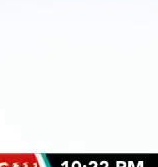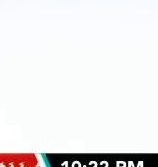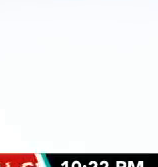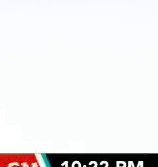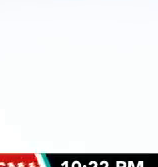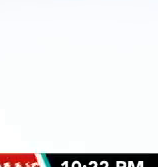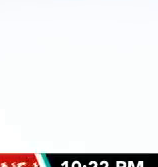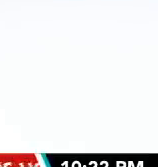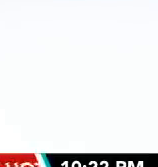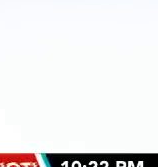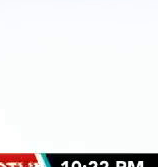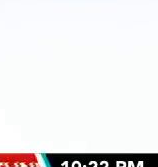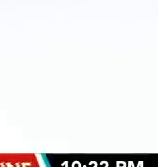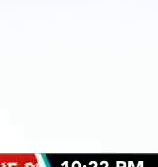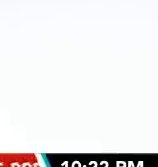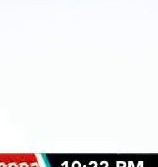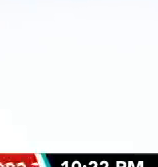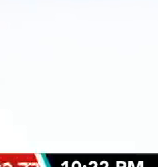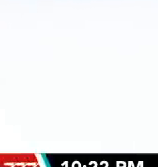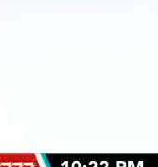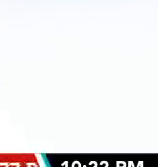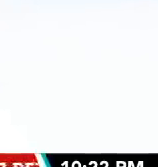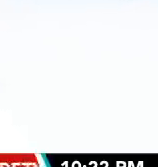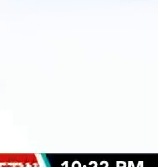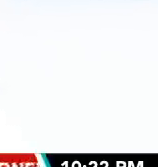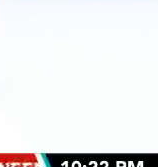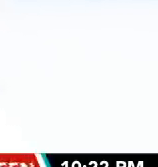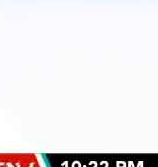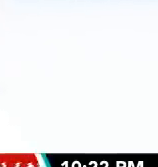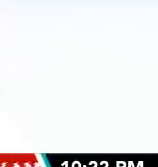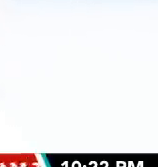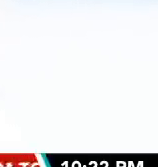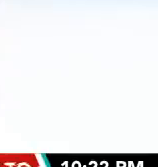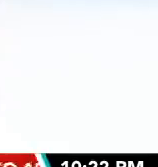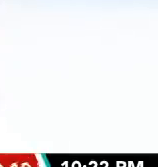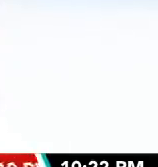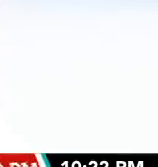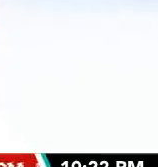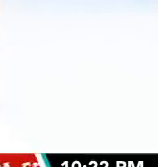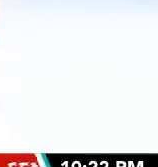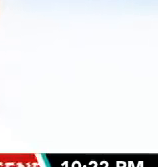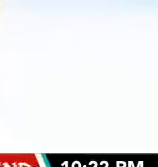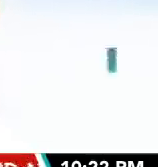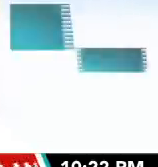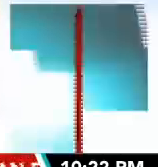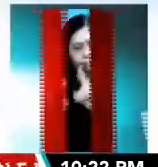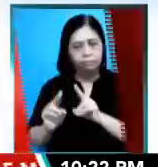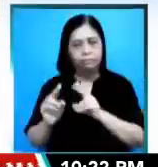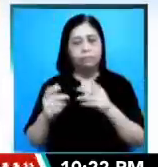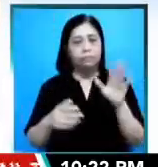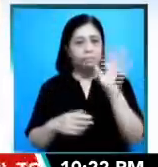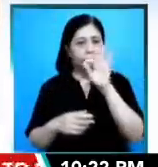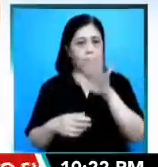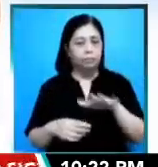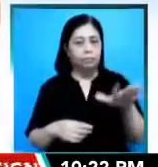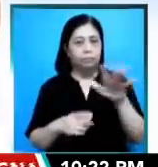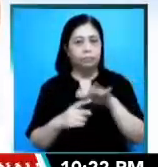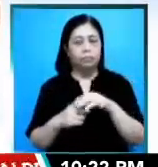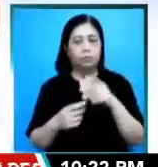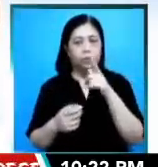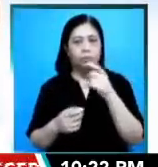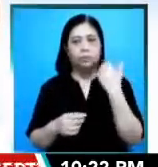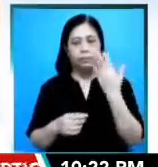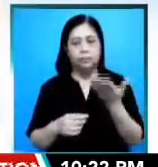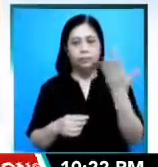Idinaan sa sining at iba't ibang alay ang pakikiramay at pagbibigay pugay ng ilang Pilipino sa yumaong dating Pangulong